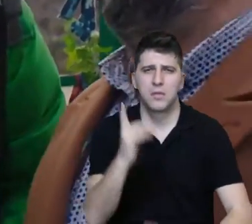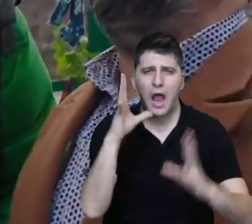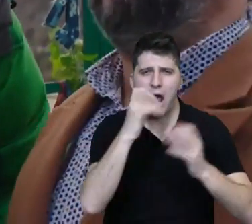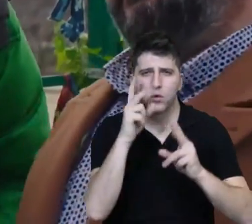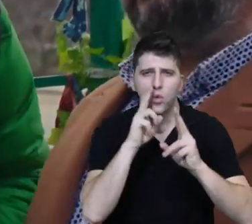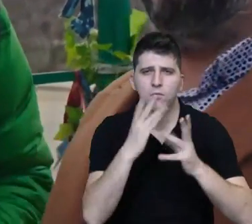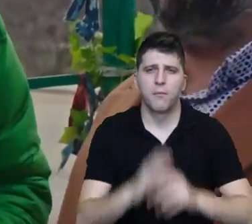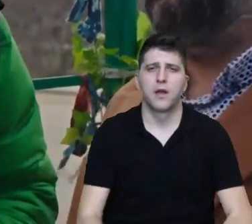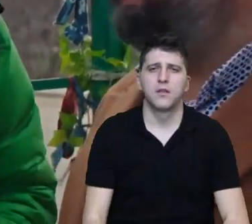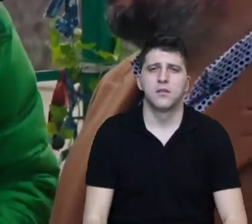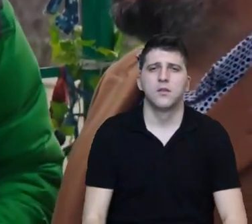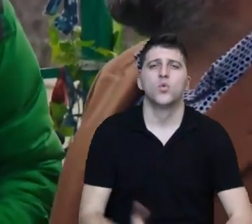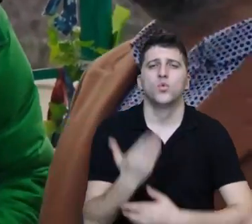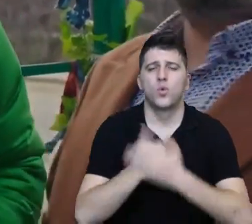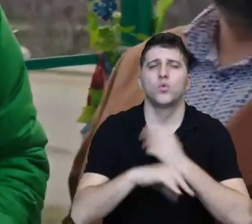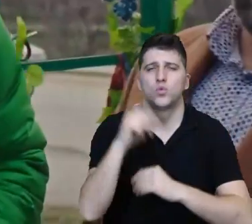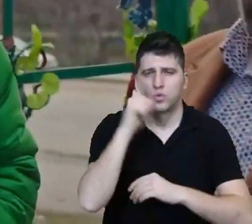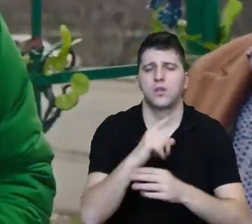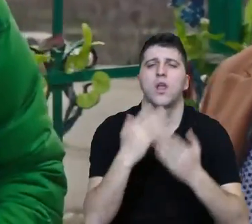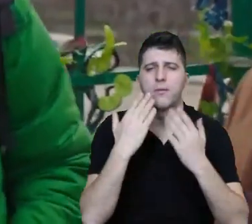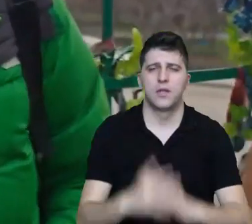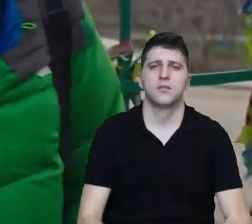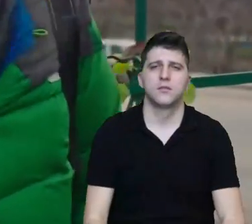ama. Yorgunuz ya ondan. Abi.